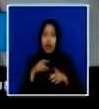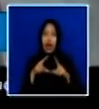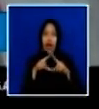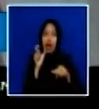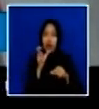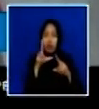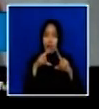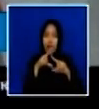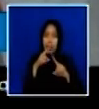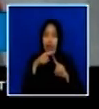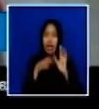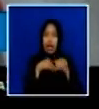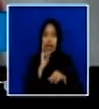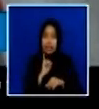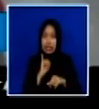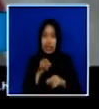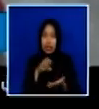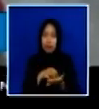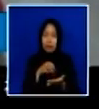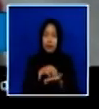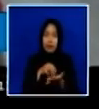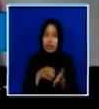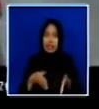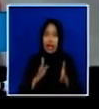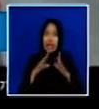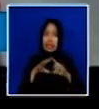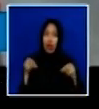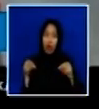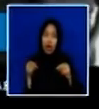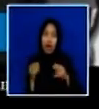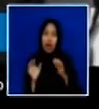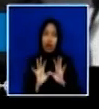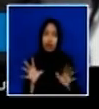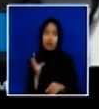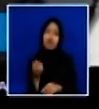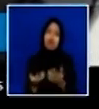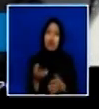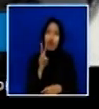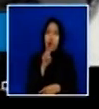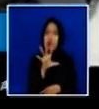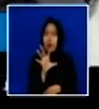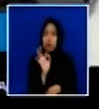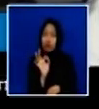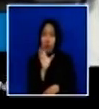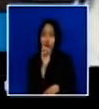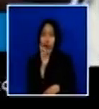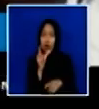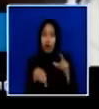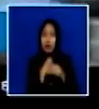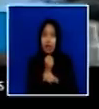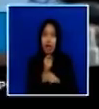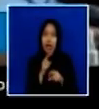PMI Jember di jalan Jawa Kecamatan Sumbersari Kabupaten Jember sedikitnya 250 orang pengacara atau advokat